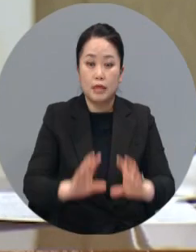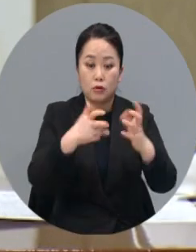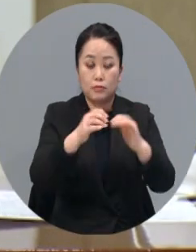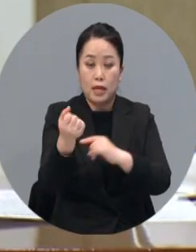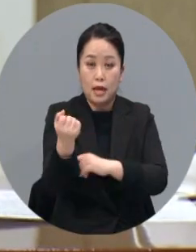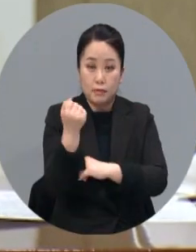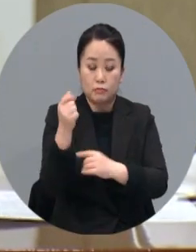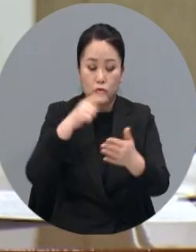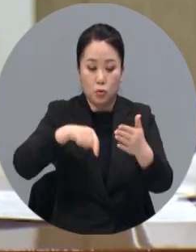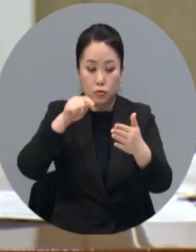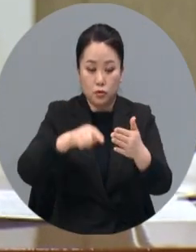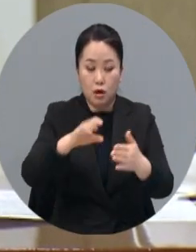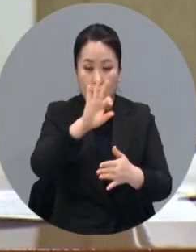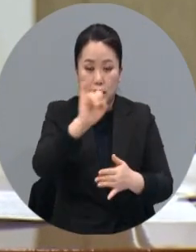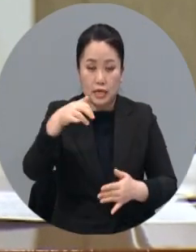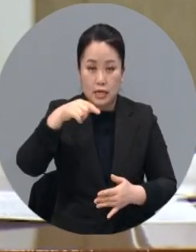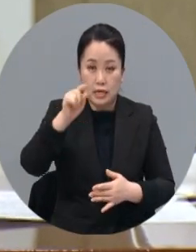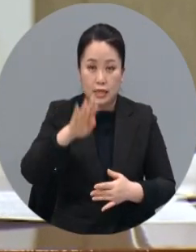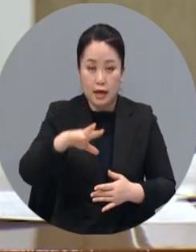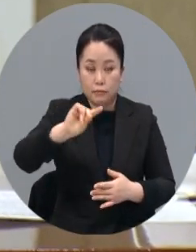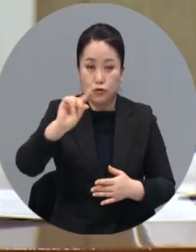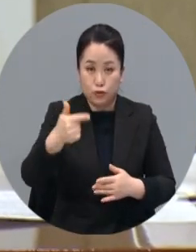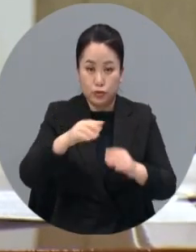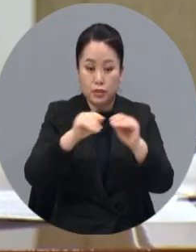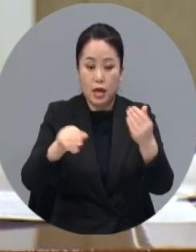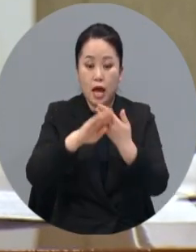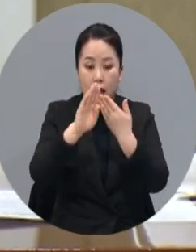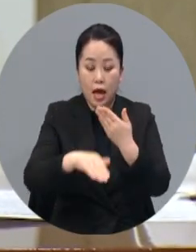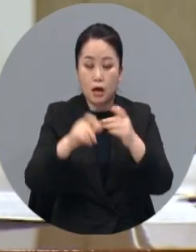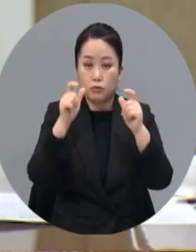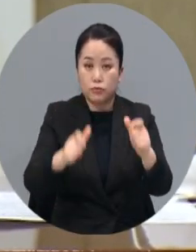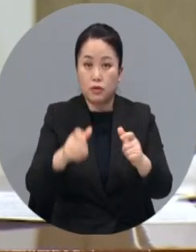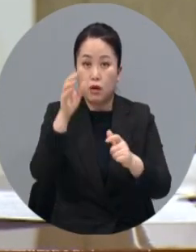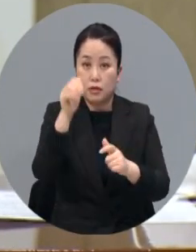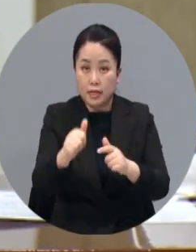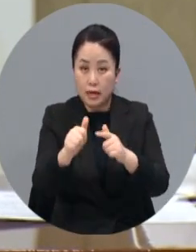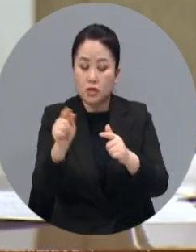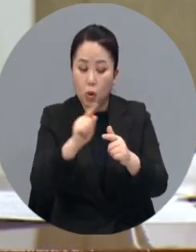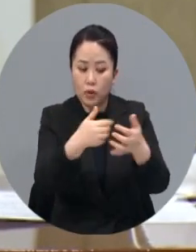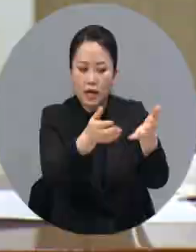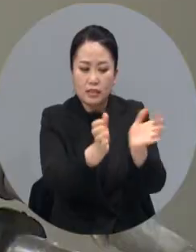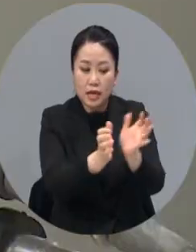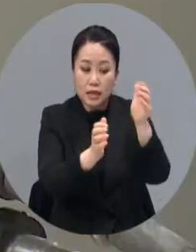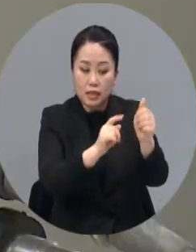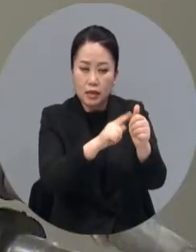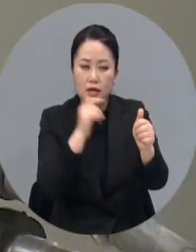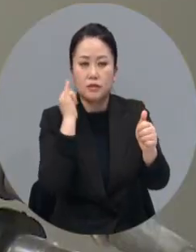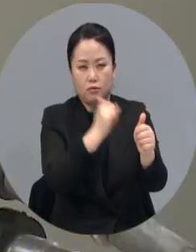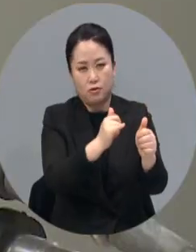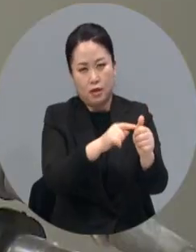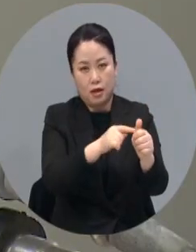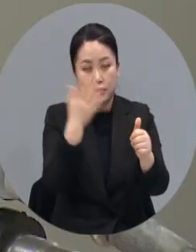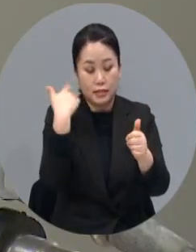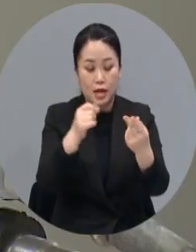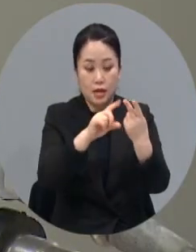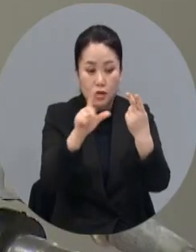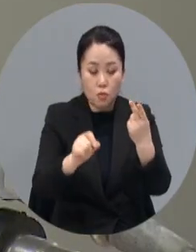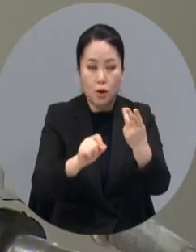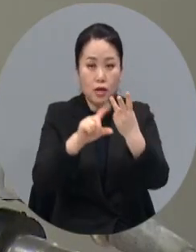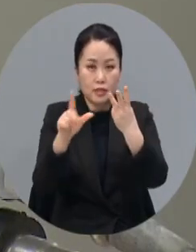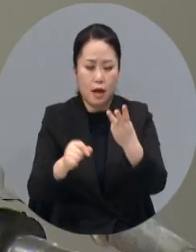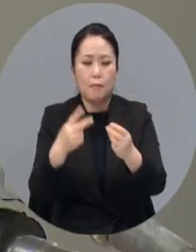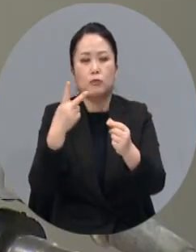국민의힘 소속 이갑준 사하구청장은 한 단체 고위 관계자에게 전화를 걸었습니다. 지난 2월과 3월 모두